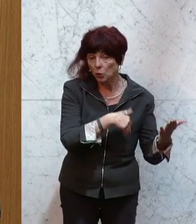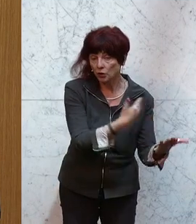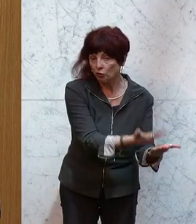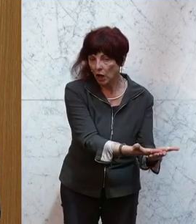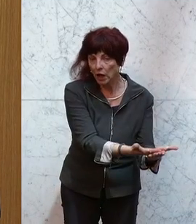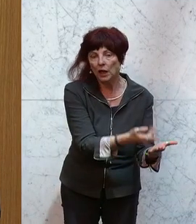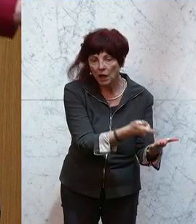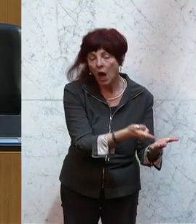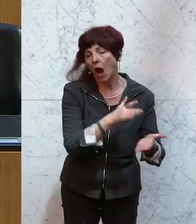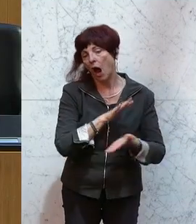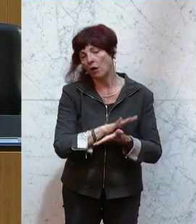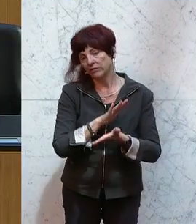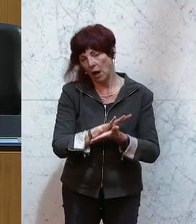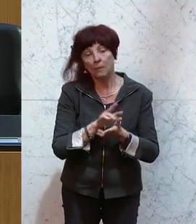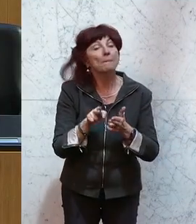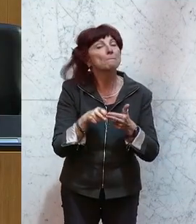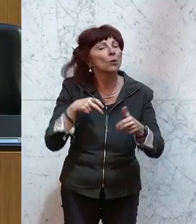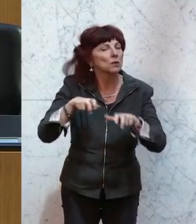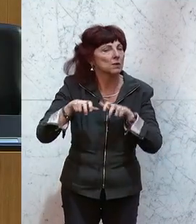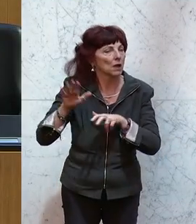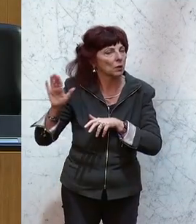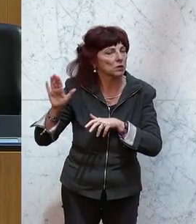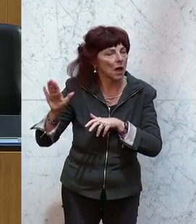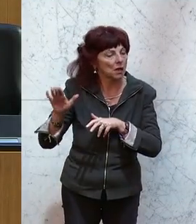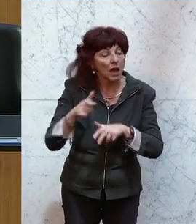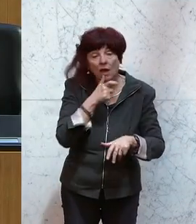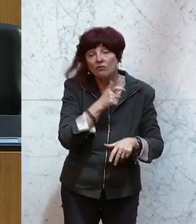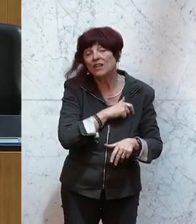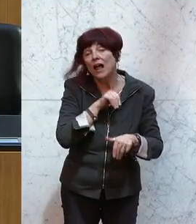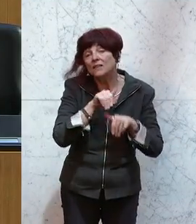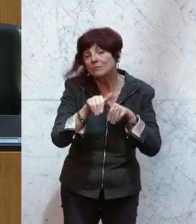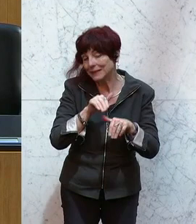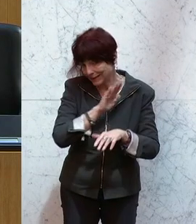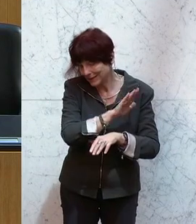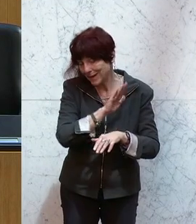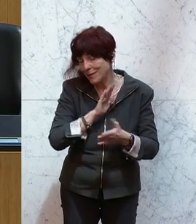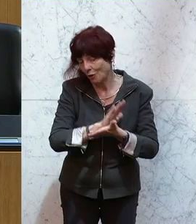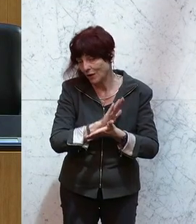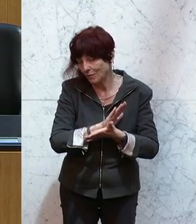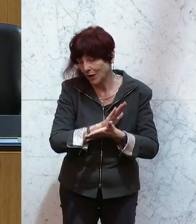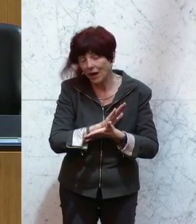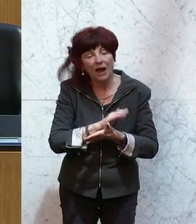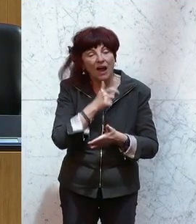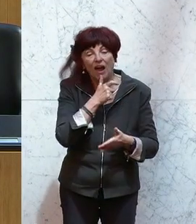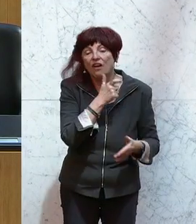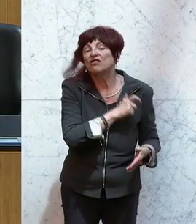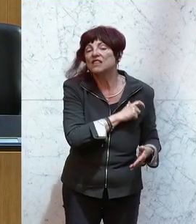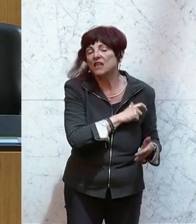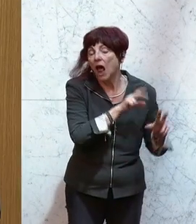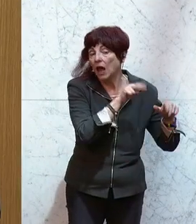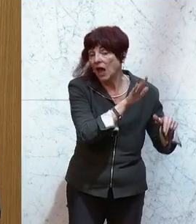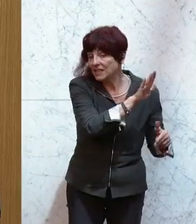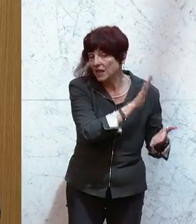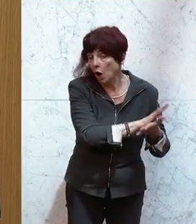die Aufgabe der Bundesregierung und des Finanzministers, weder die Aufgabe des Fiskalrates noch die Aufgabe